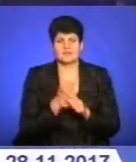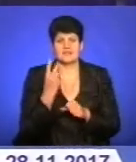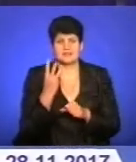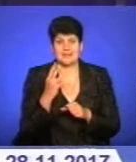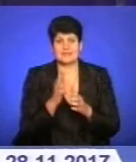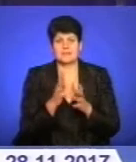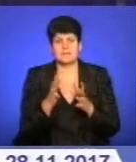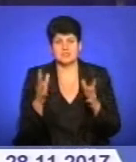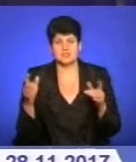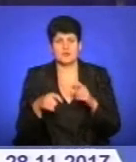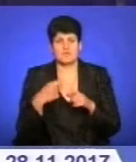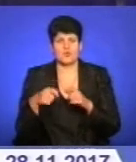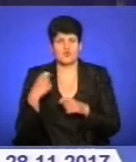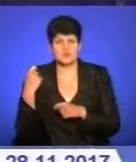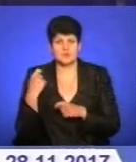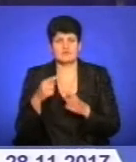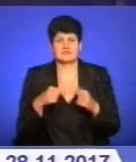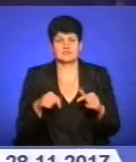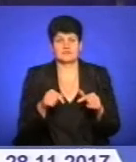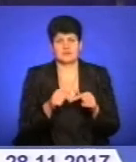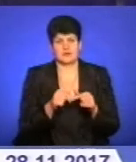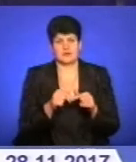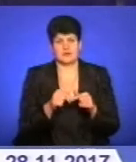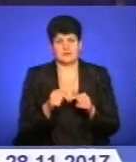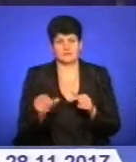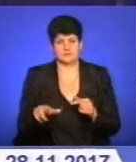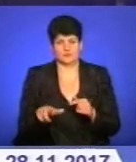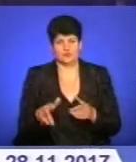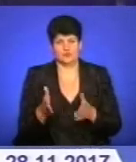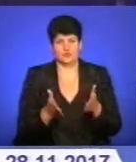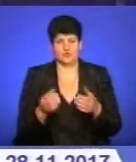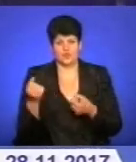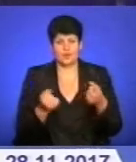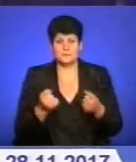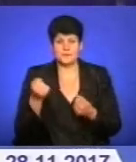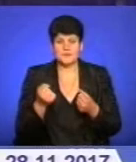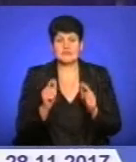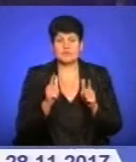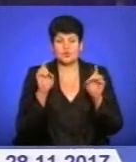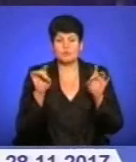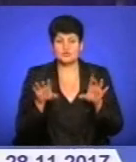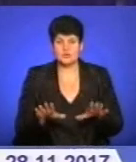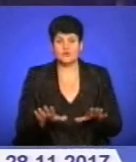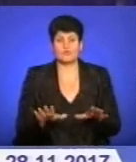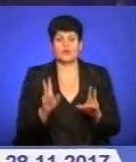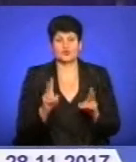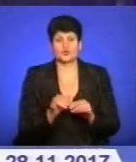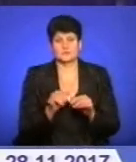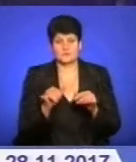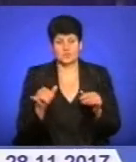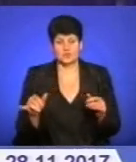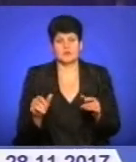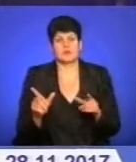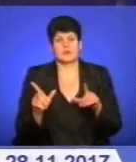3 і більше адміністративних правопорушень у сфері безпеки дорожнього руху. Згідно з постановою, водії, які перевищили ліміт порушень у